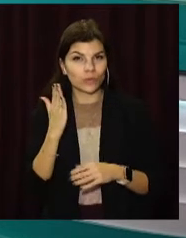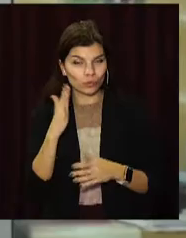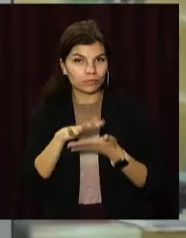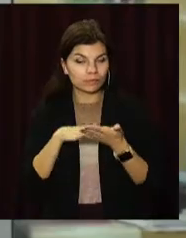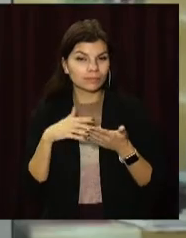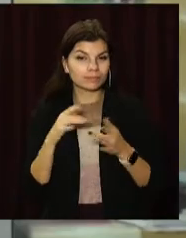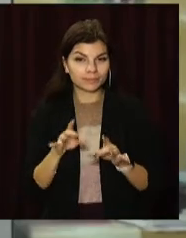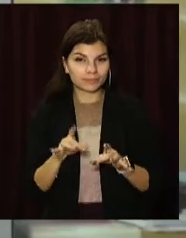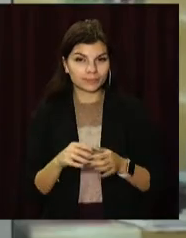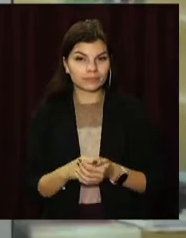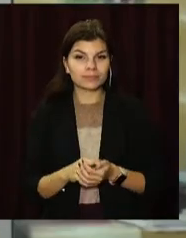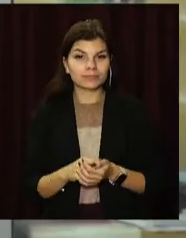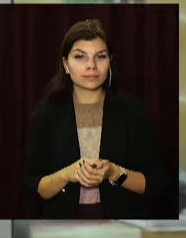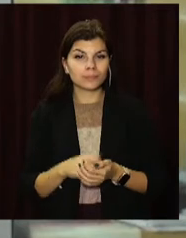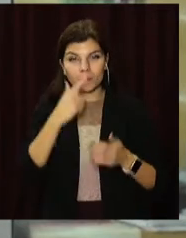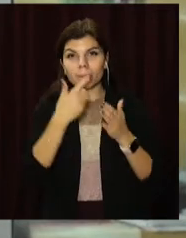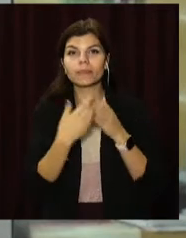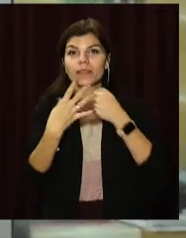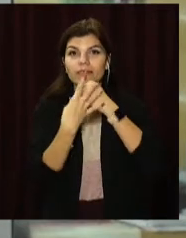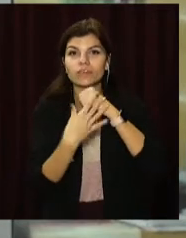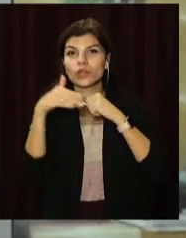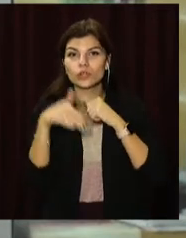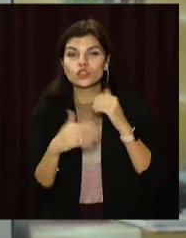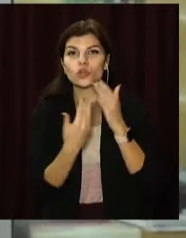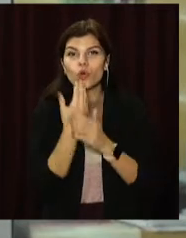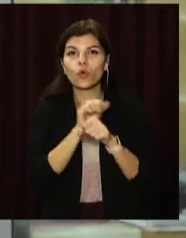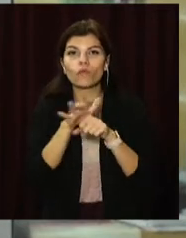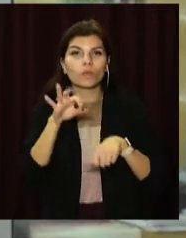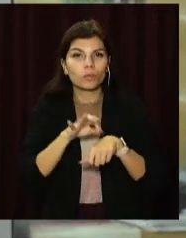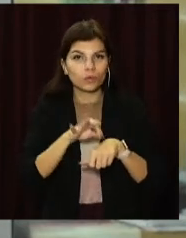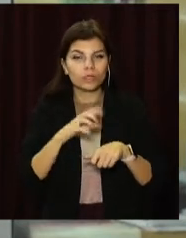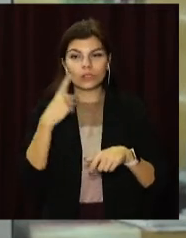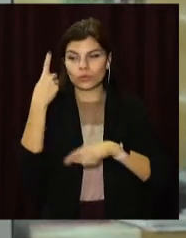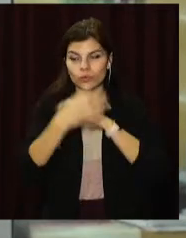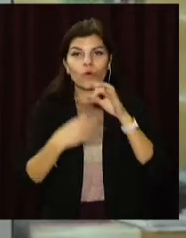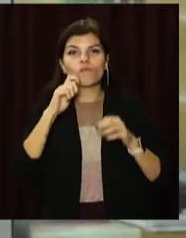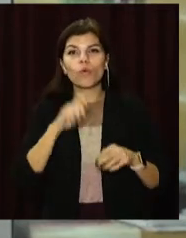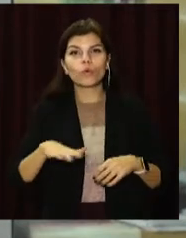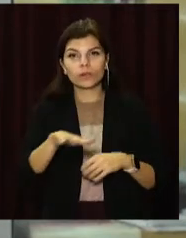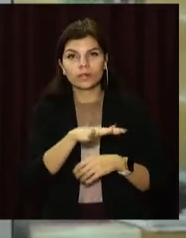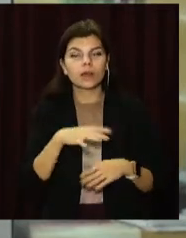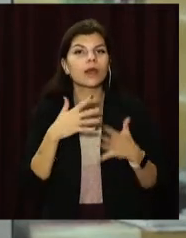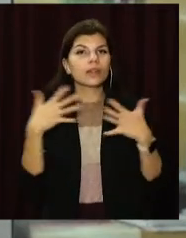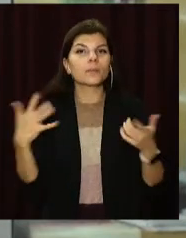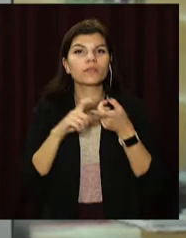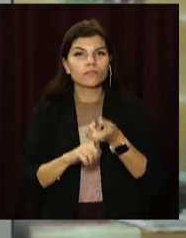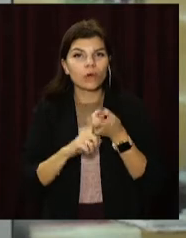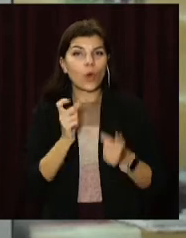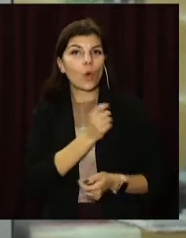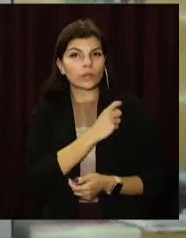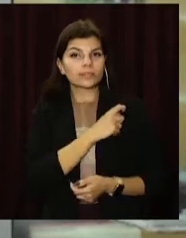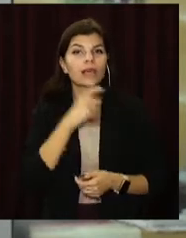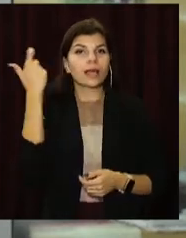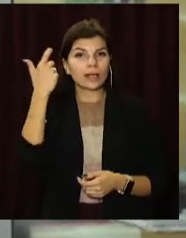далі. Понад 19 тисяч нових ковід-хворих за минулу добу в Україні. Найбільше інфікованих в